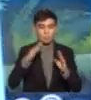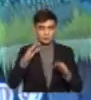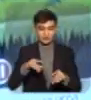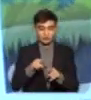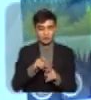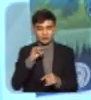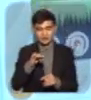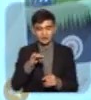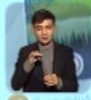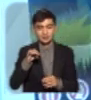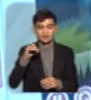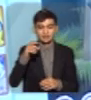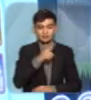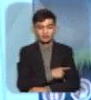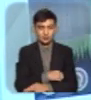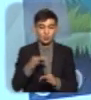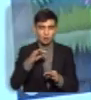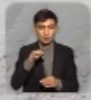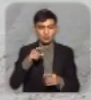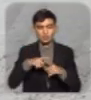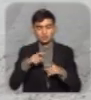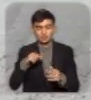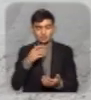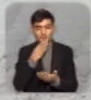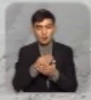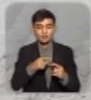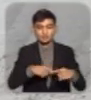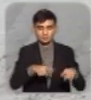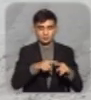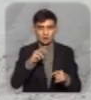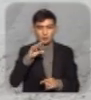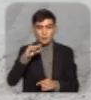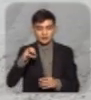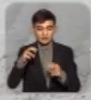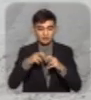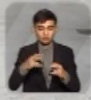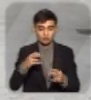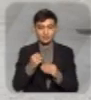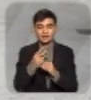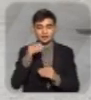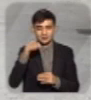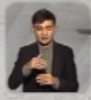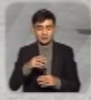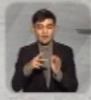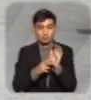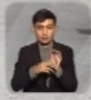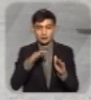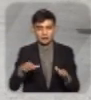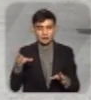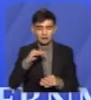только по показаниям медико-педагогической комиссии. Около 12 800 детей охвачены таким